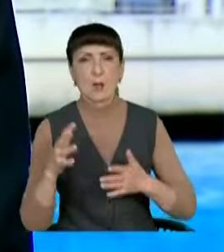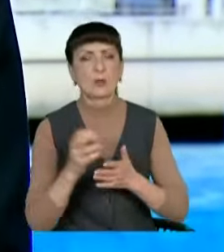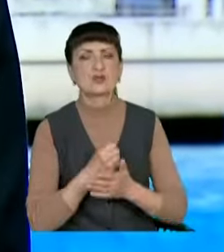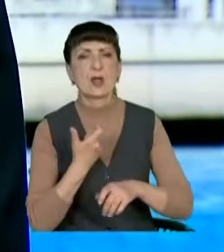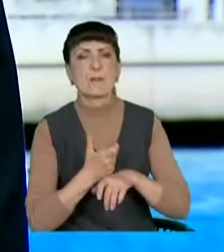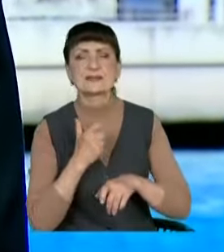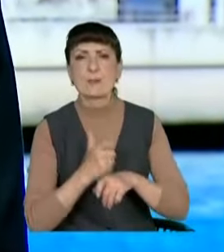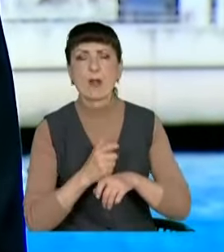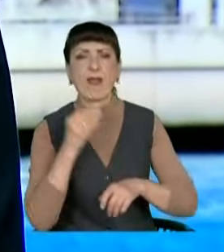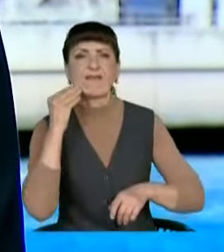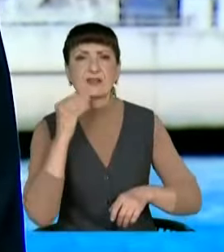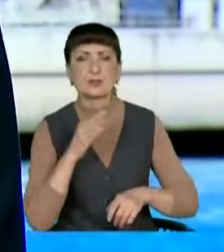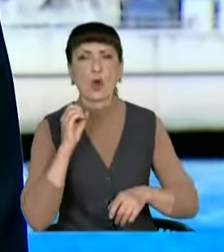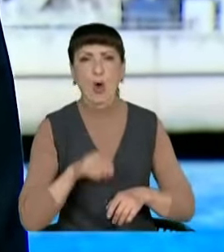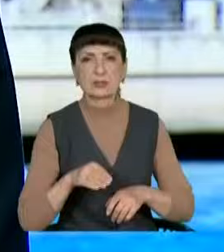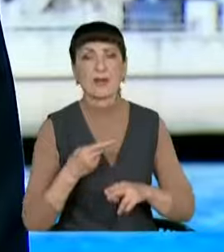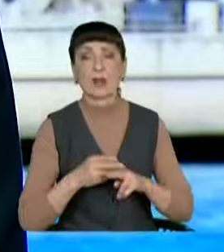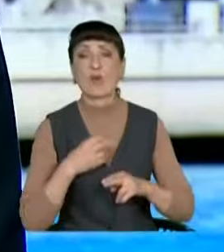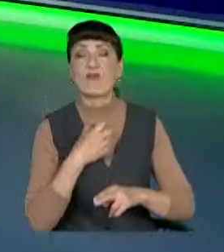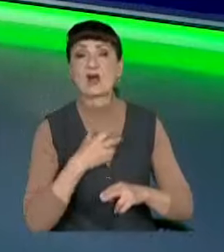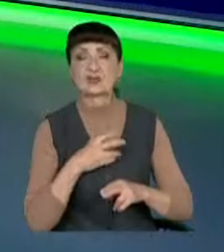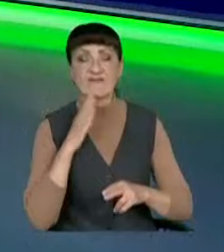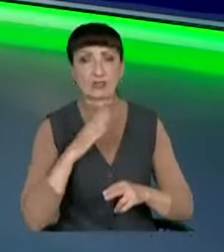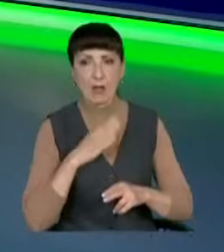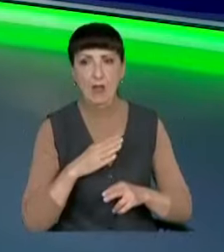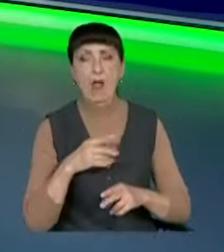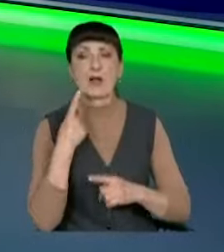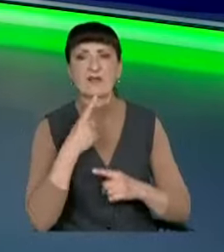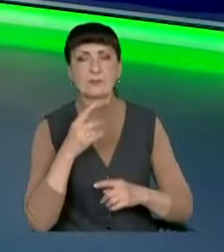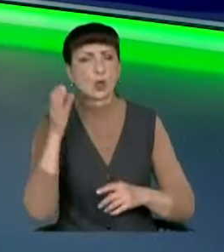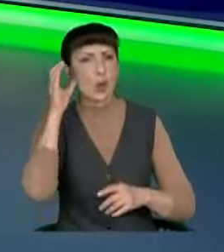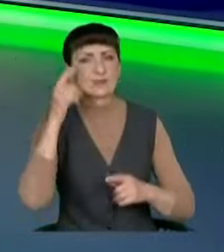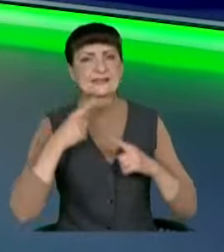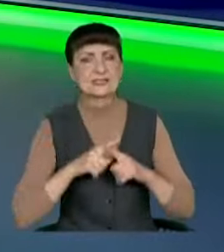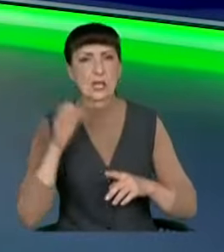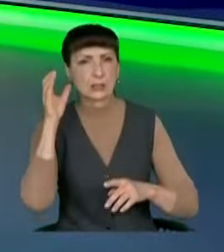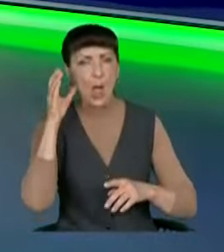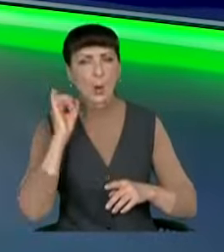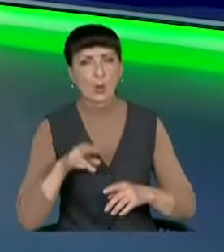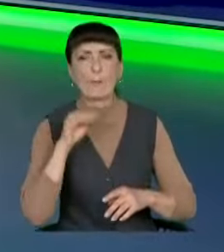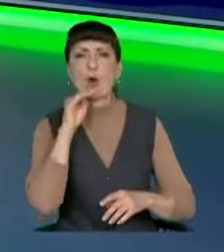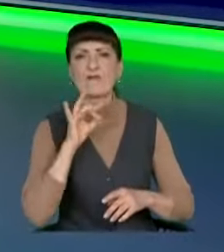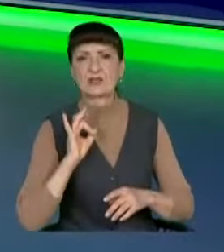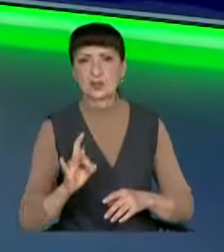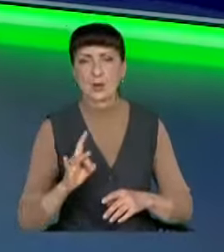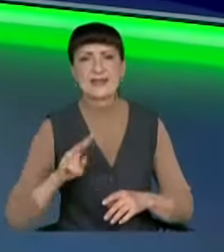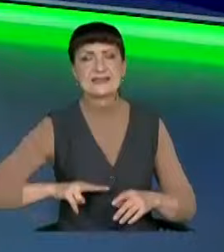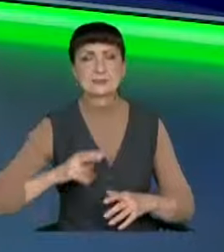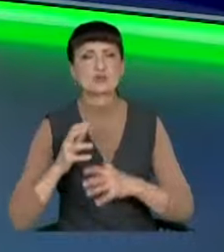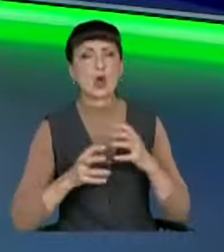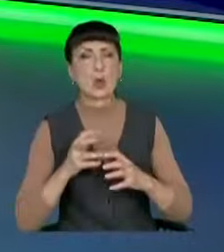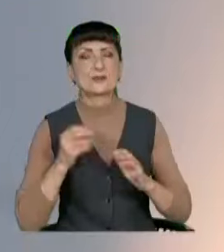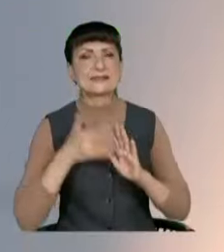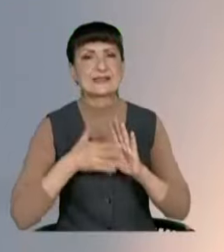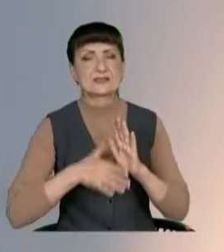максимальную эффективность от такого важного ресурса, поговорим с доктором технических наук, профессором, директором Международного исследовательского